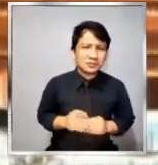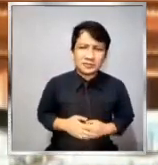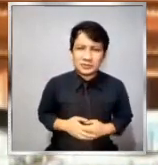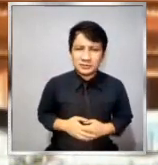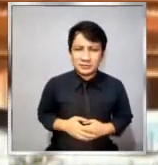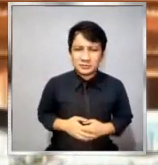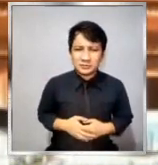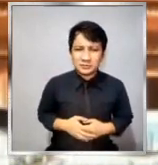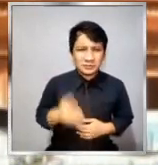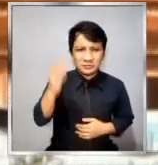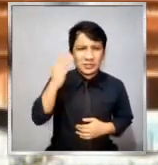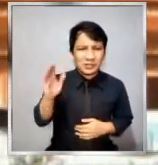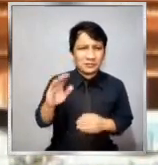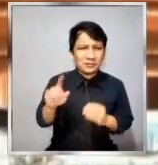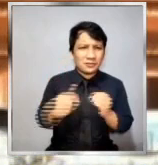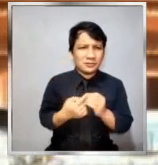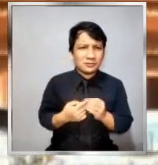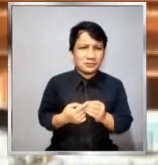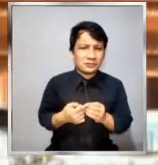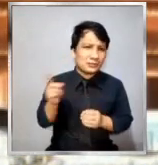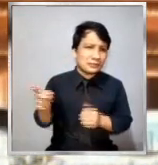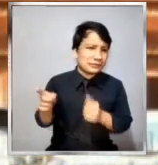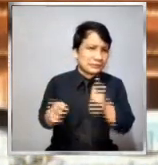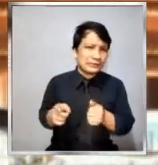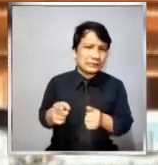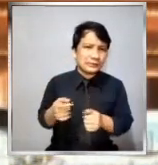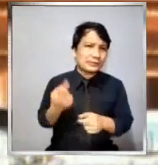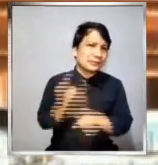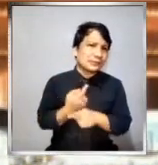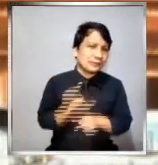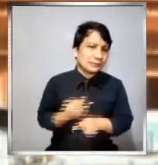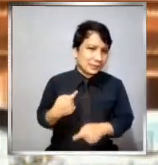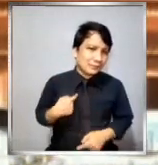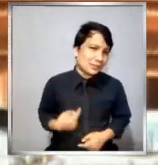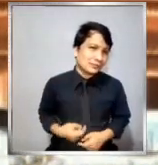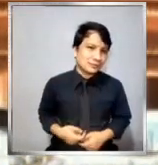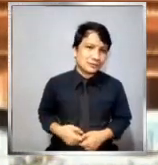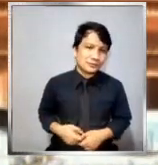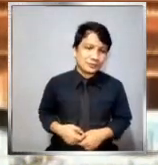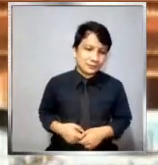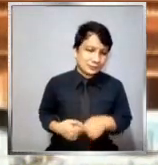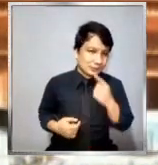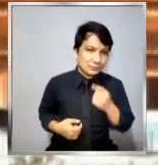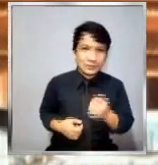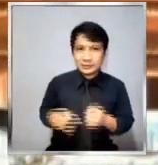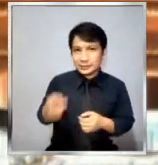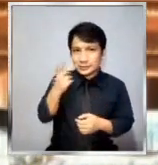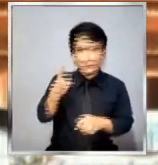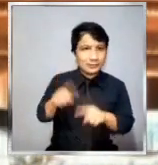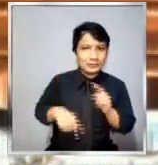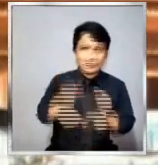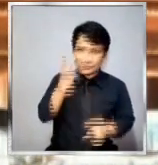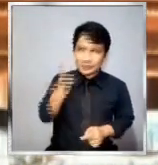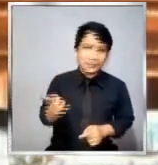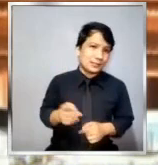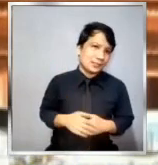Hindi ako nagkamali kasi hindi ko pa nakita yan. So, we will have